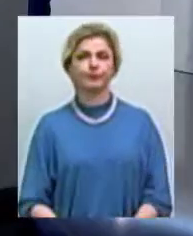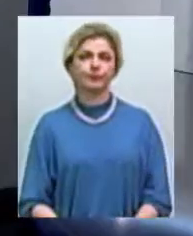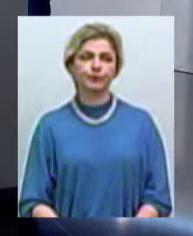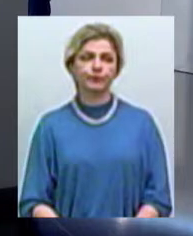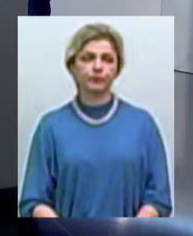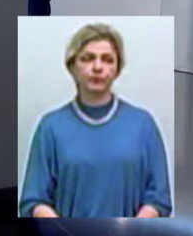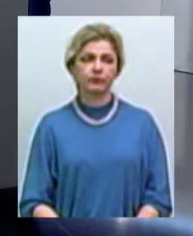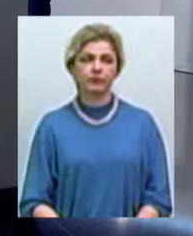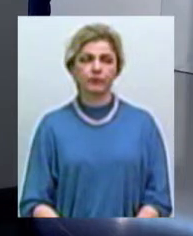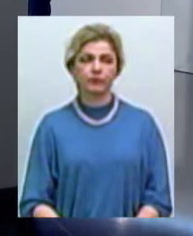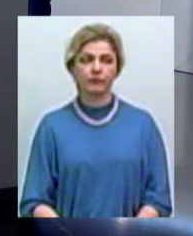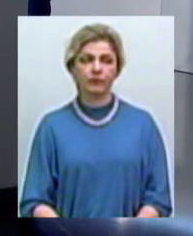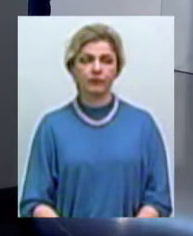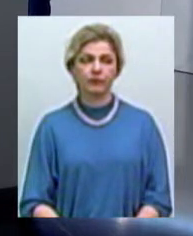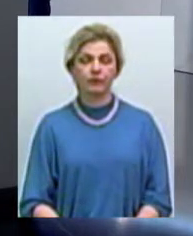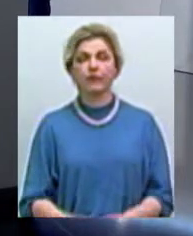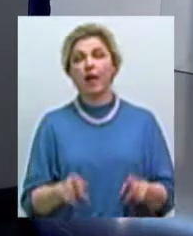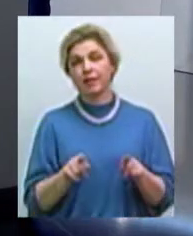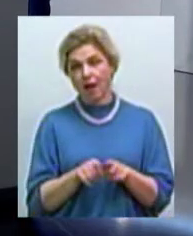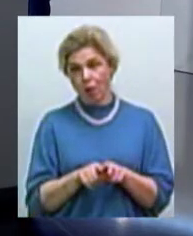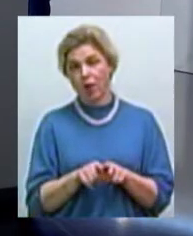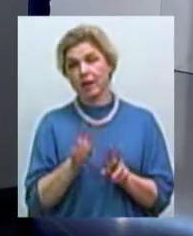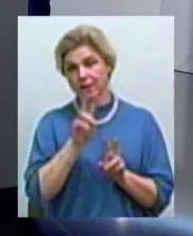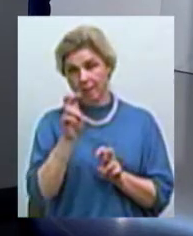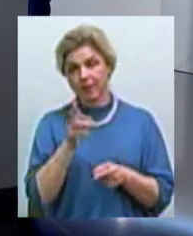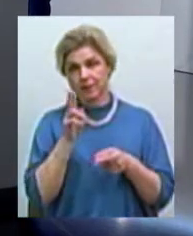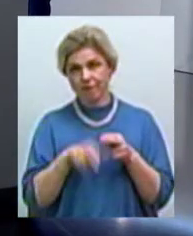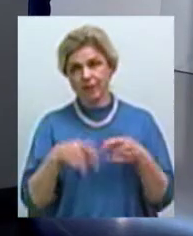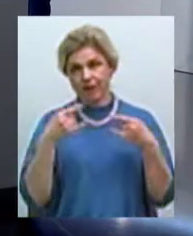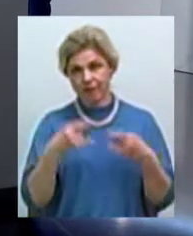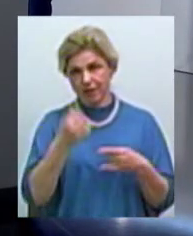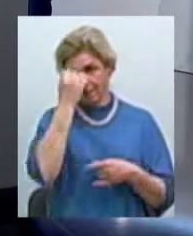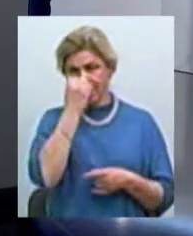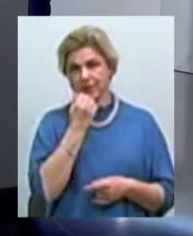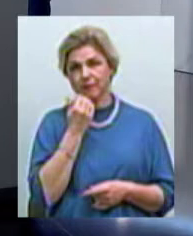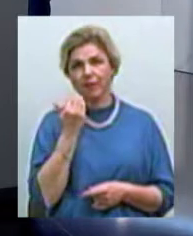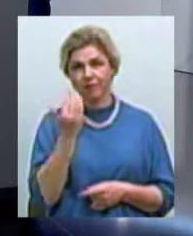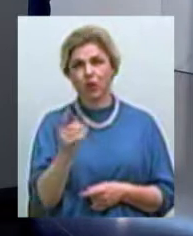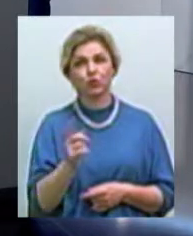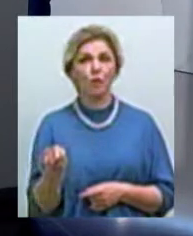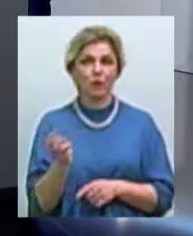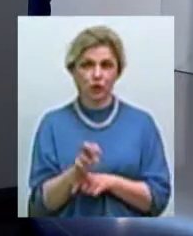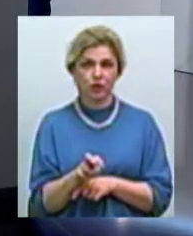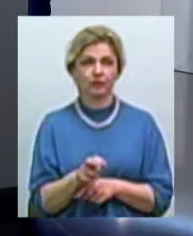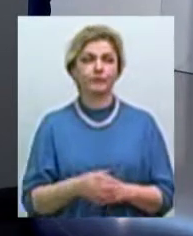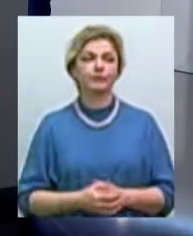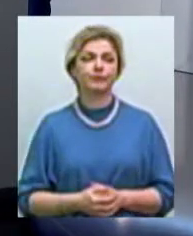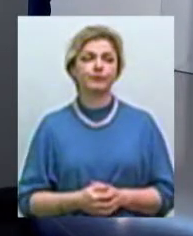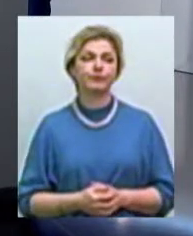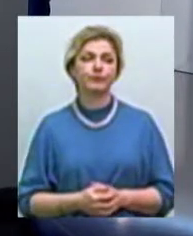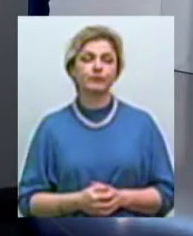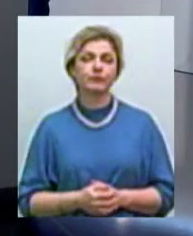Ну, на цій оптимістичній ноті завершуємо наш ефір. Спасибі вам, Олександр Анатолійович, що прийшли до нас в студію.